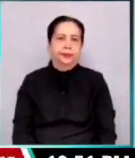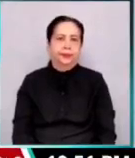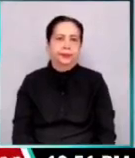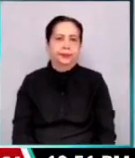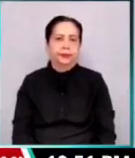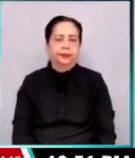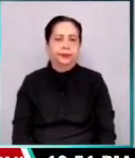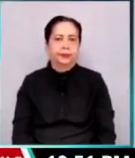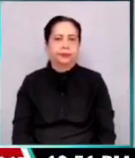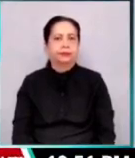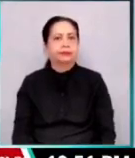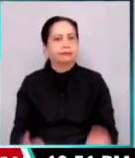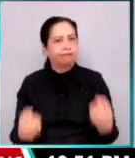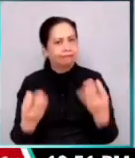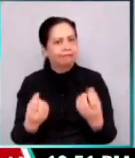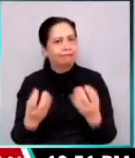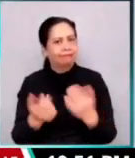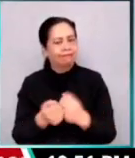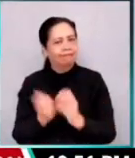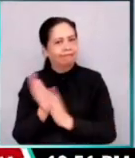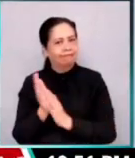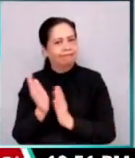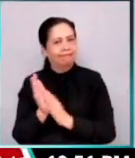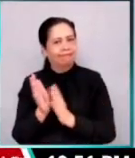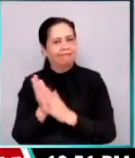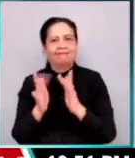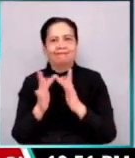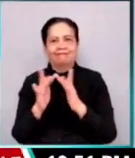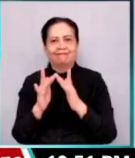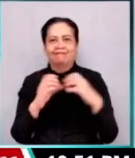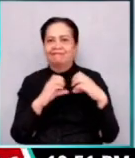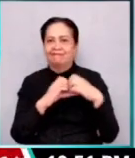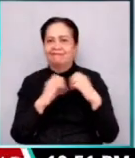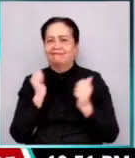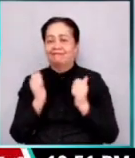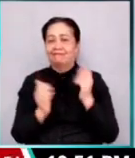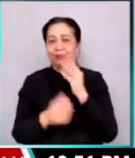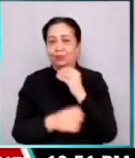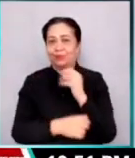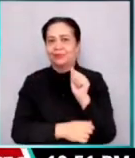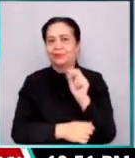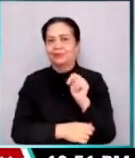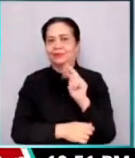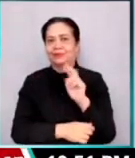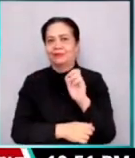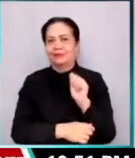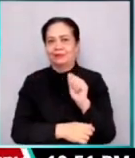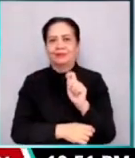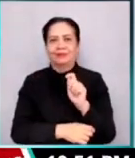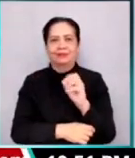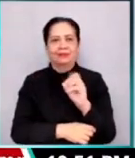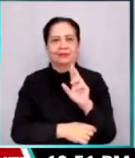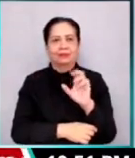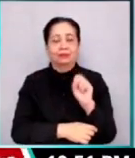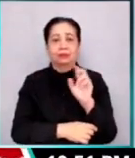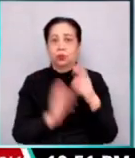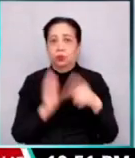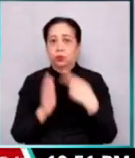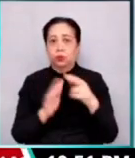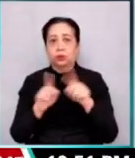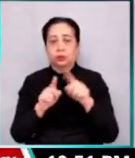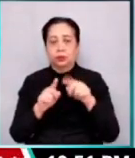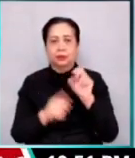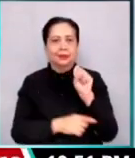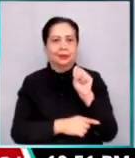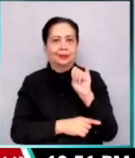Umani ng maraming papuri online ang Kapuso actress na si Andrea Torres. Para yan sa pagganap niya bilang si Sisa